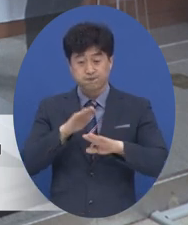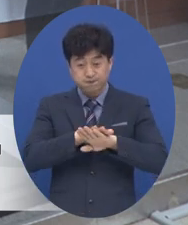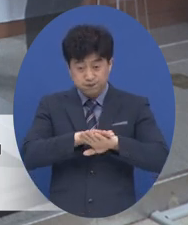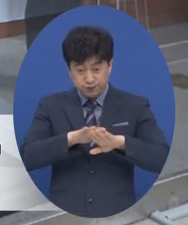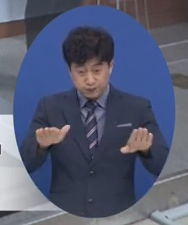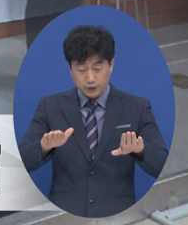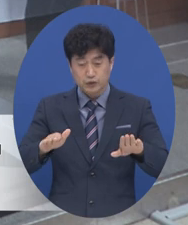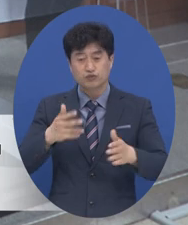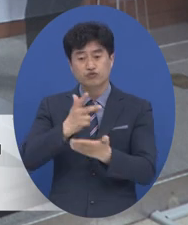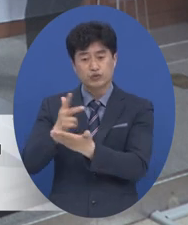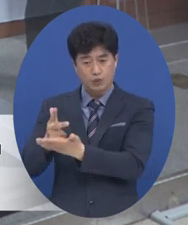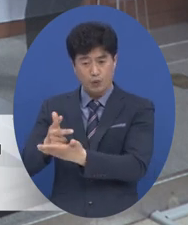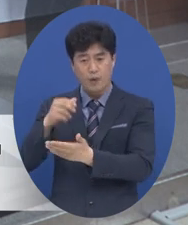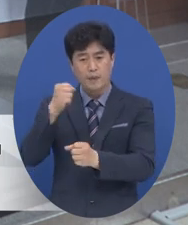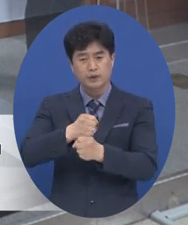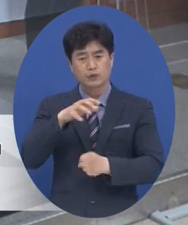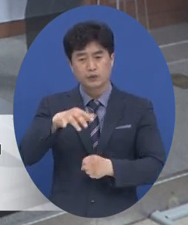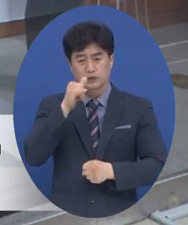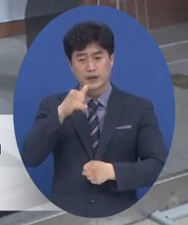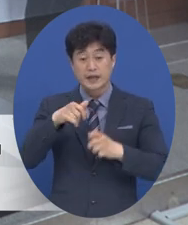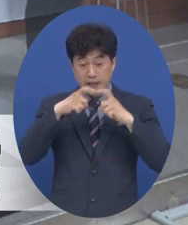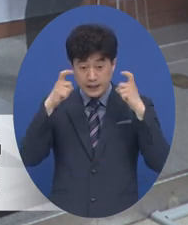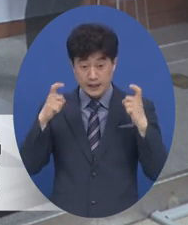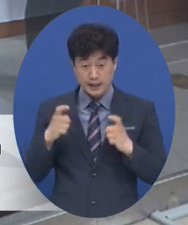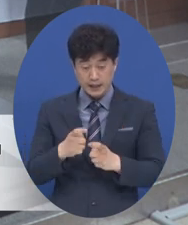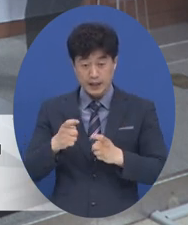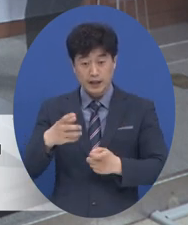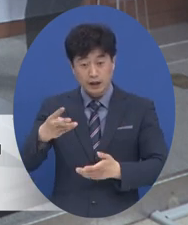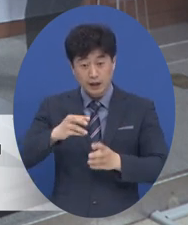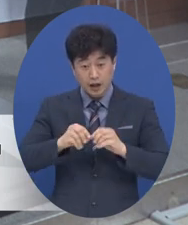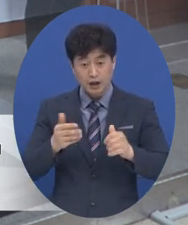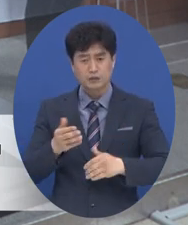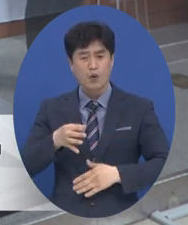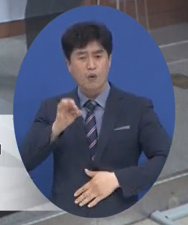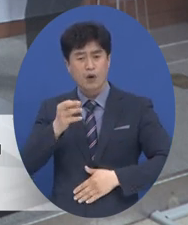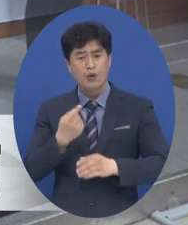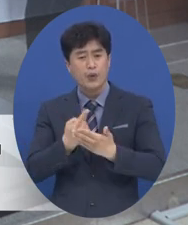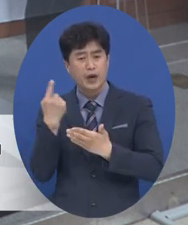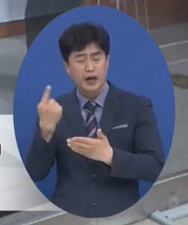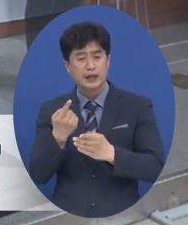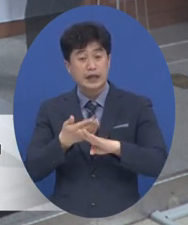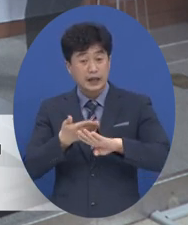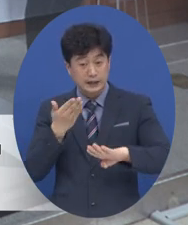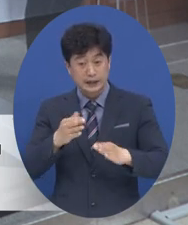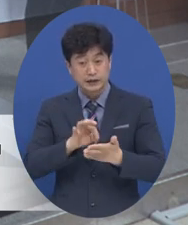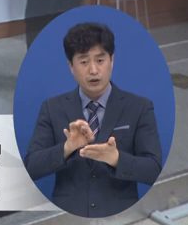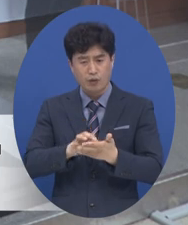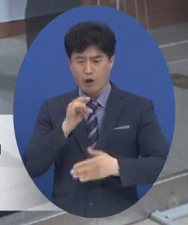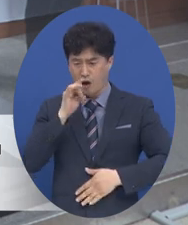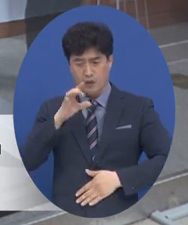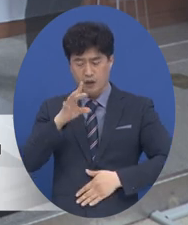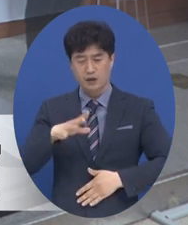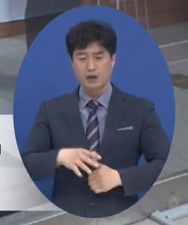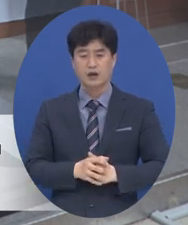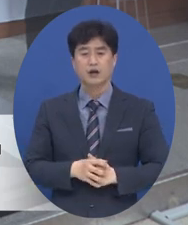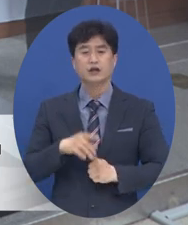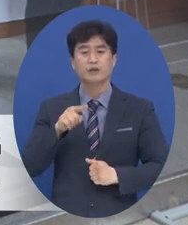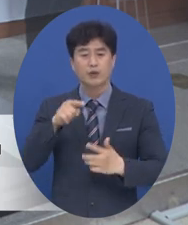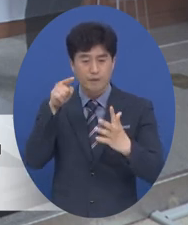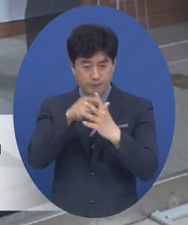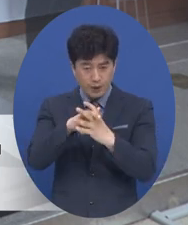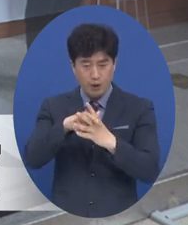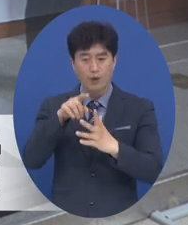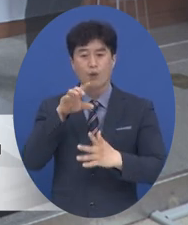있습니다. 개인 사유지라고 하더라도 허가받은 용도 이외에 다른 용도를 위해 산지를 훼손해서는 안 되는데요.